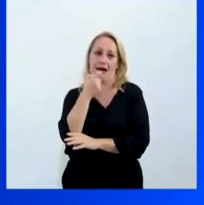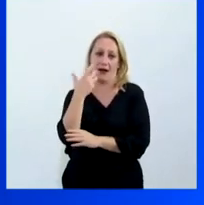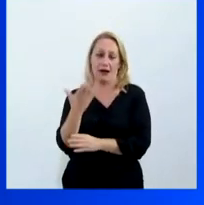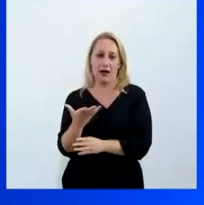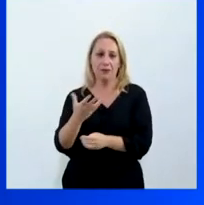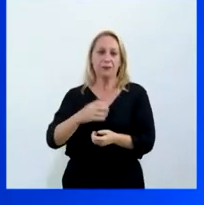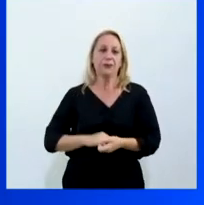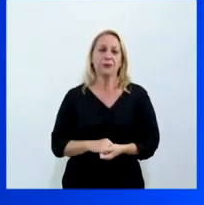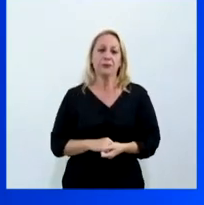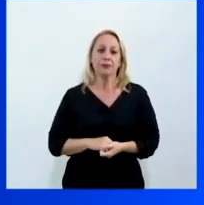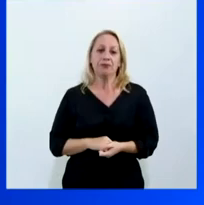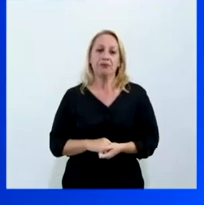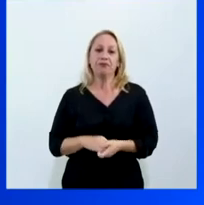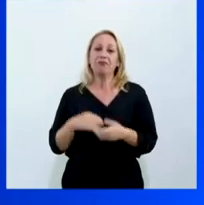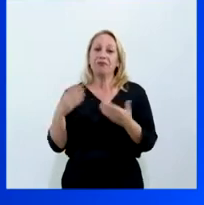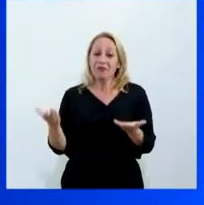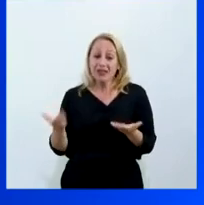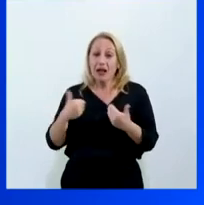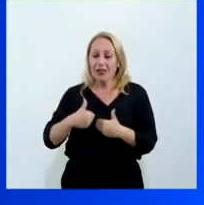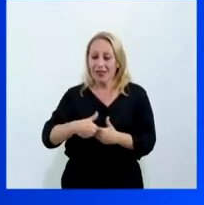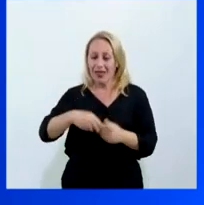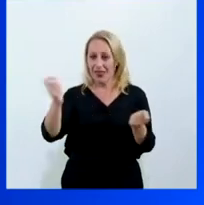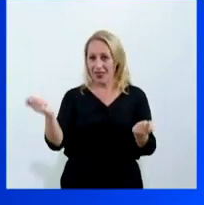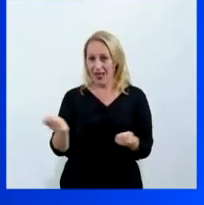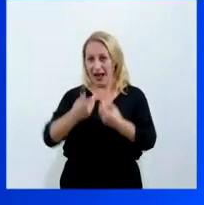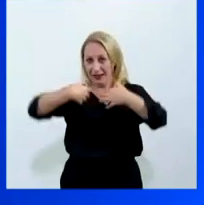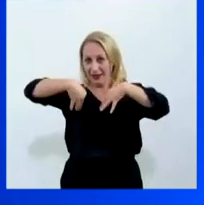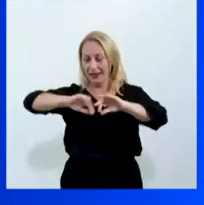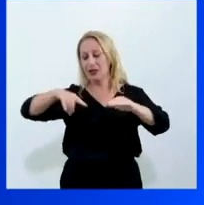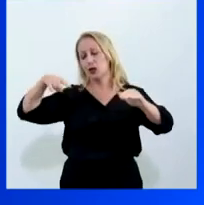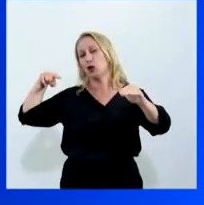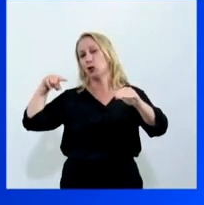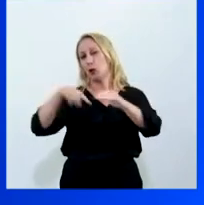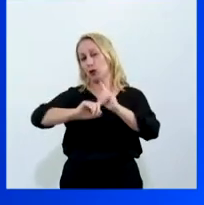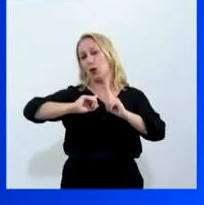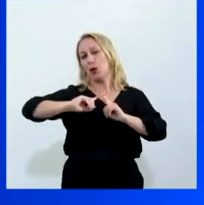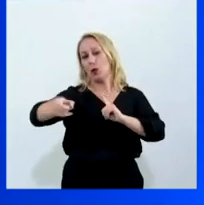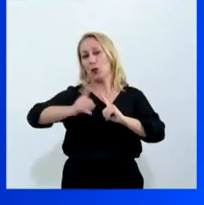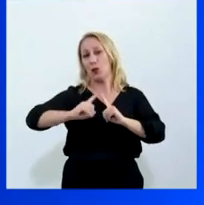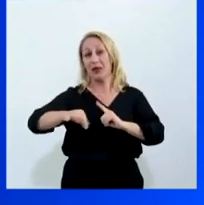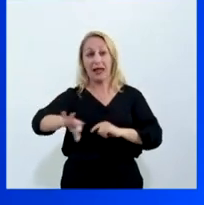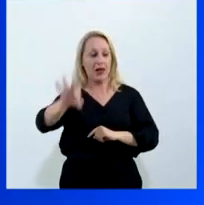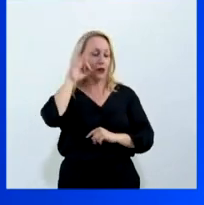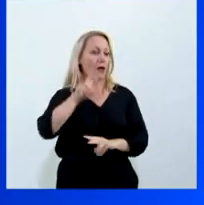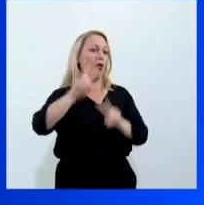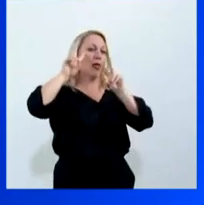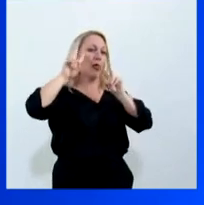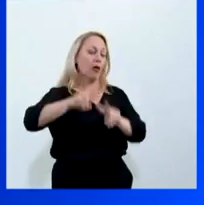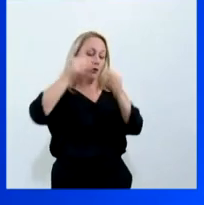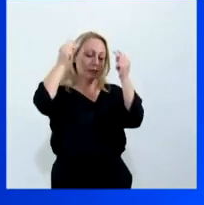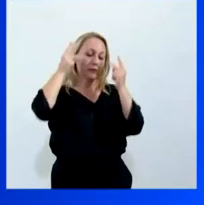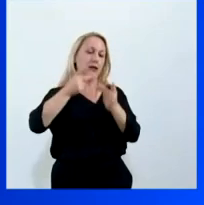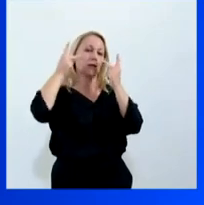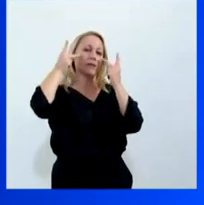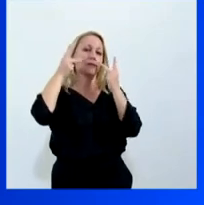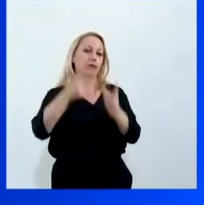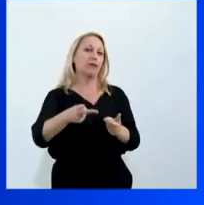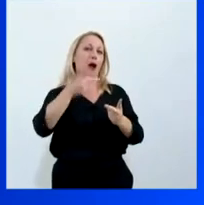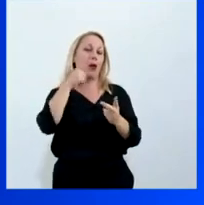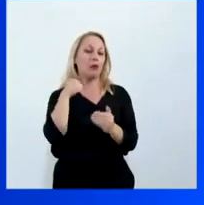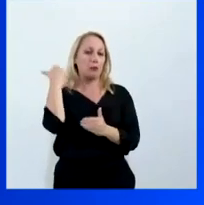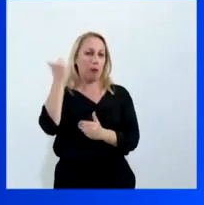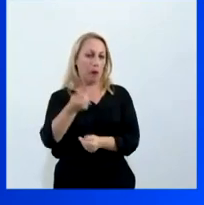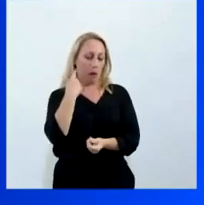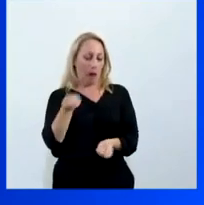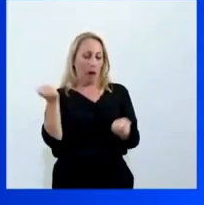προγράμματα. Και όταν το καλό λειτουργήσει το μετρό και το δούνε Θεσσαλονικής και φύγει αυτό το νέφος της καχυποψίας, το